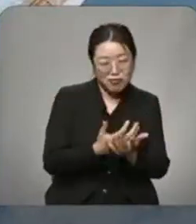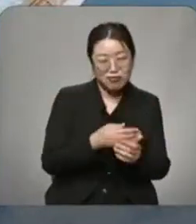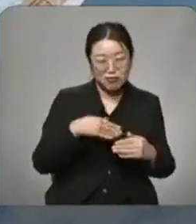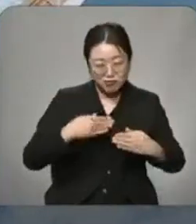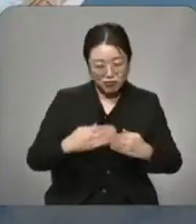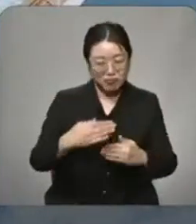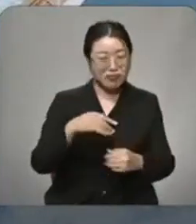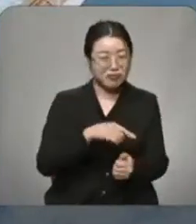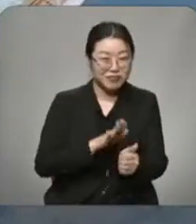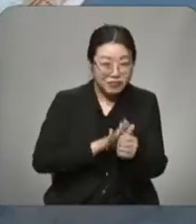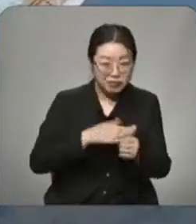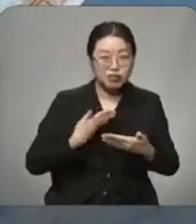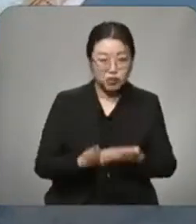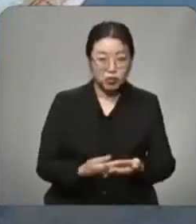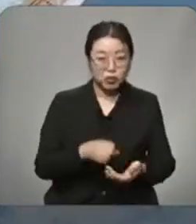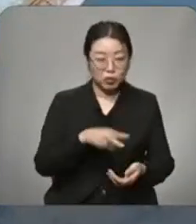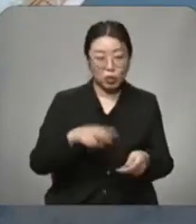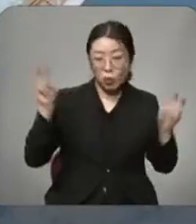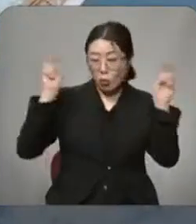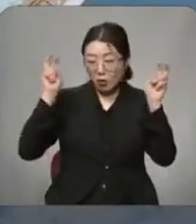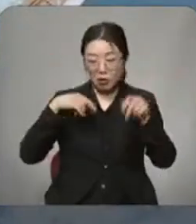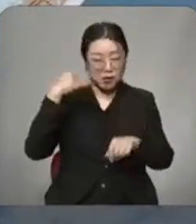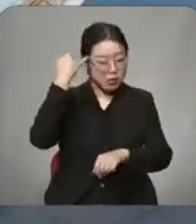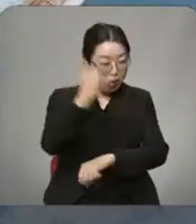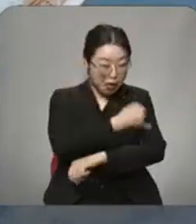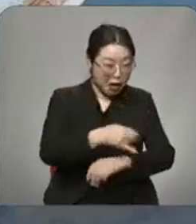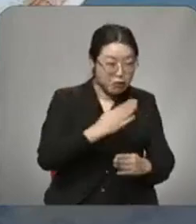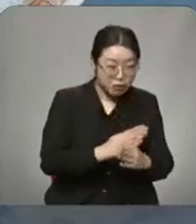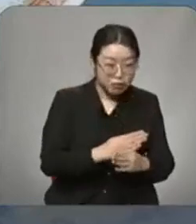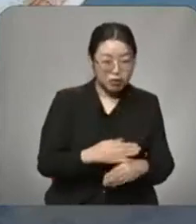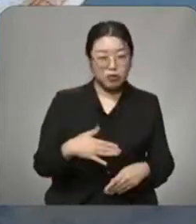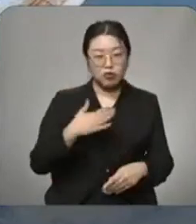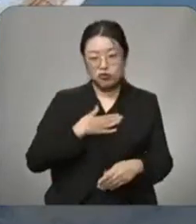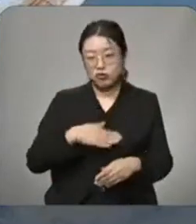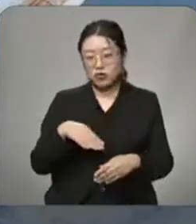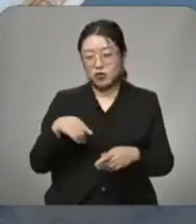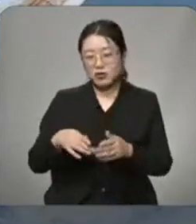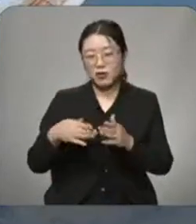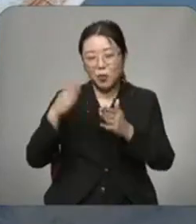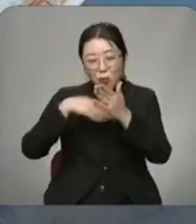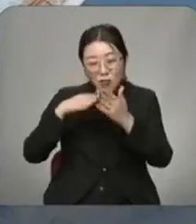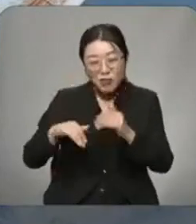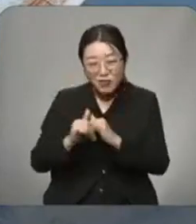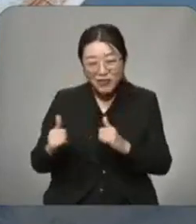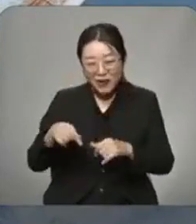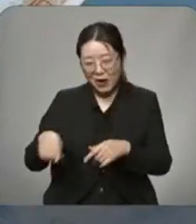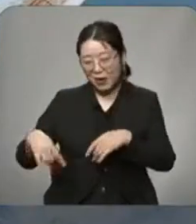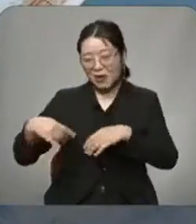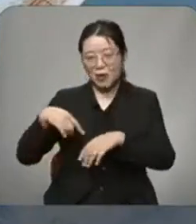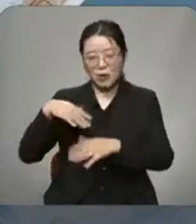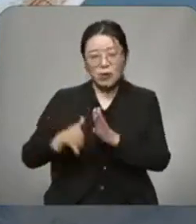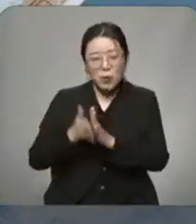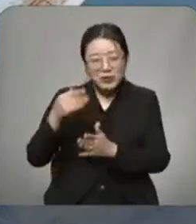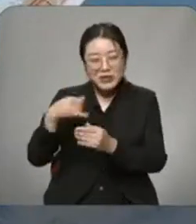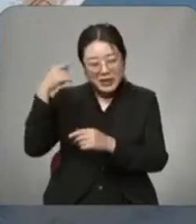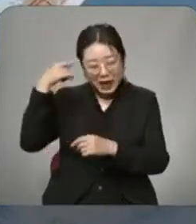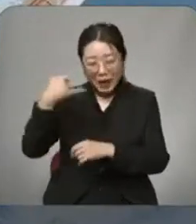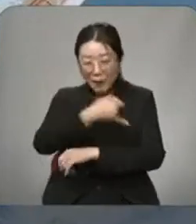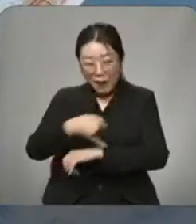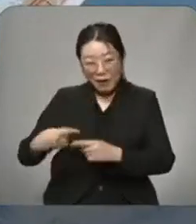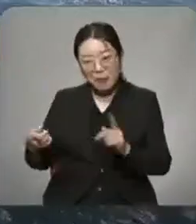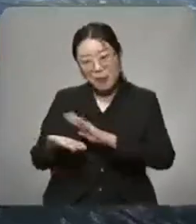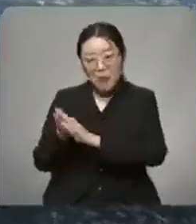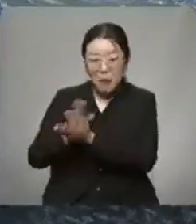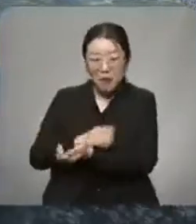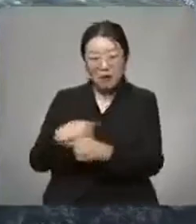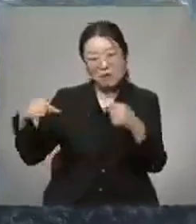할 계획이고요. 사업자께서 설계를 마치고 있고 저희들 도시계획 유원지 변경 계획을 강원도와 협의 중에